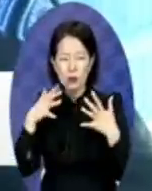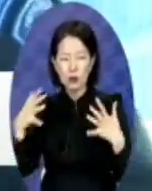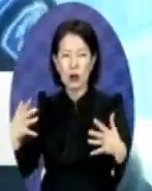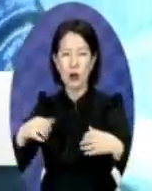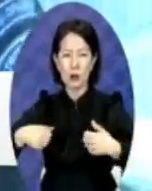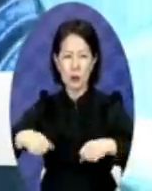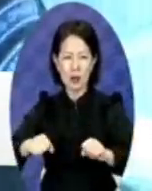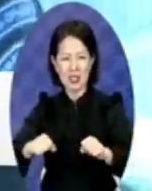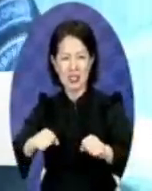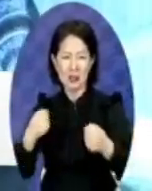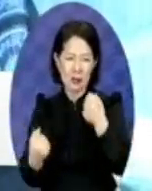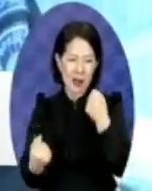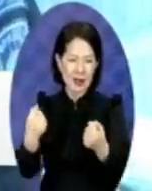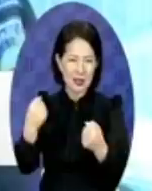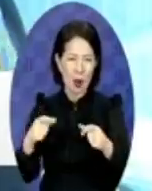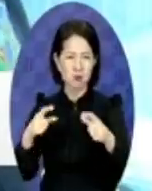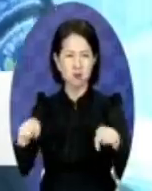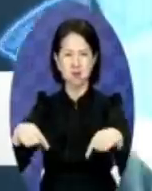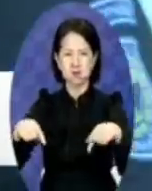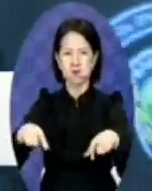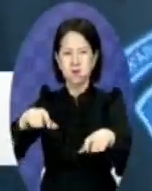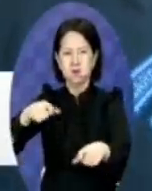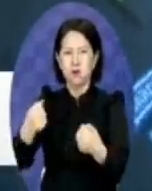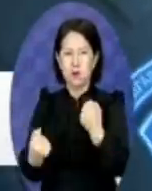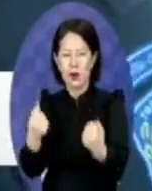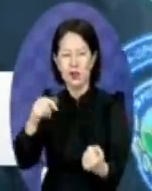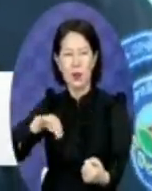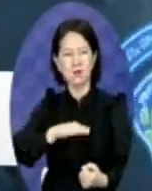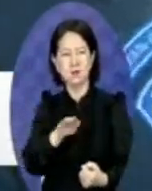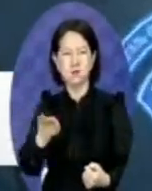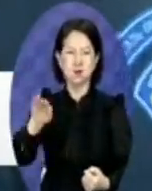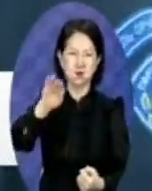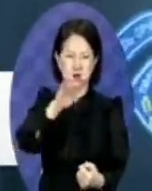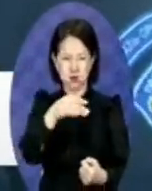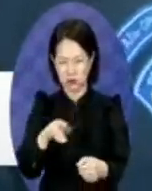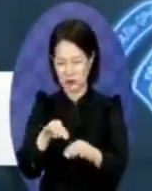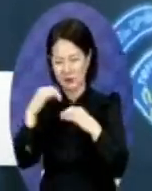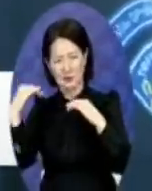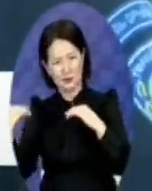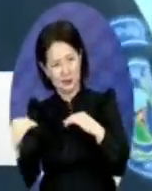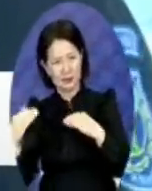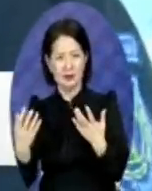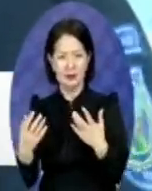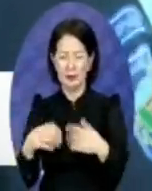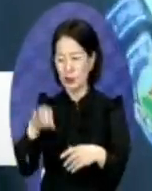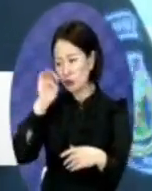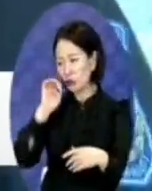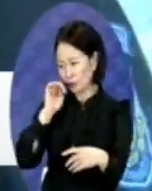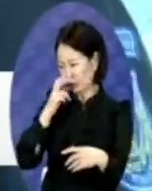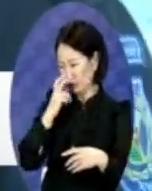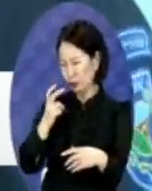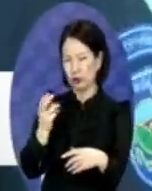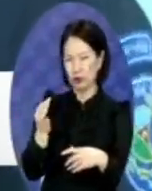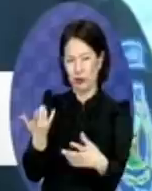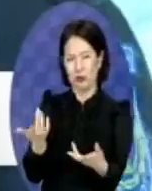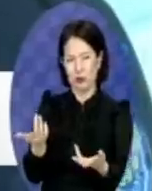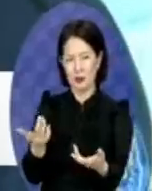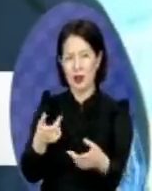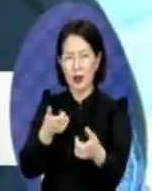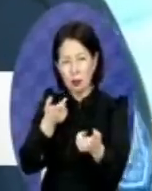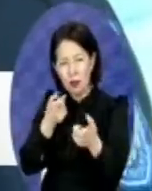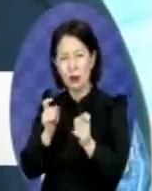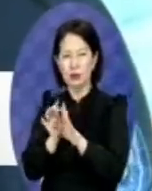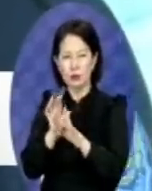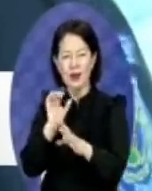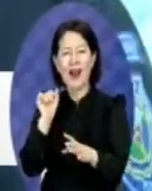янз бүрийн машин тэрэг унтсан. Тэд нэр болохлаа нэг эсрэг талд нь ч юм уу бас нэг сонирхлын журмус юм уу бас нэг агних